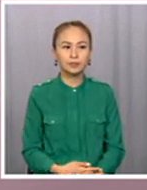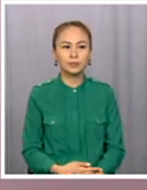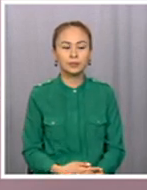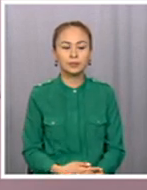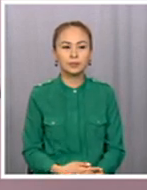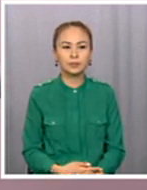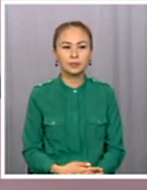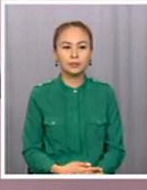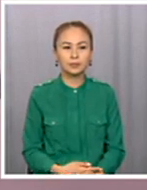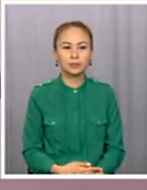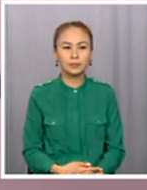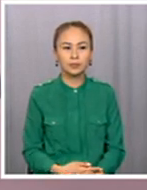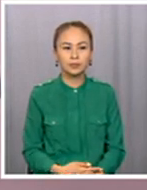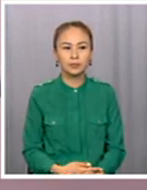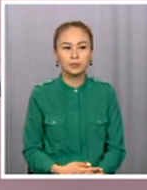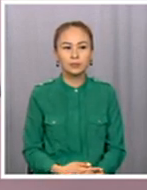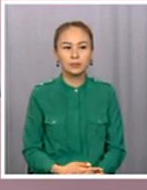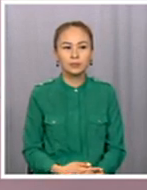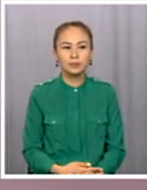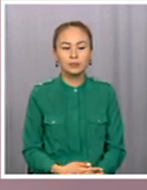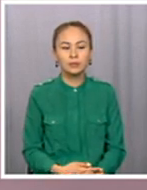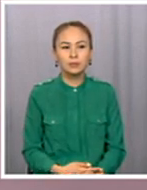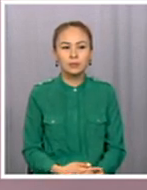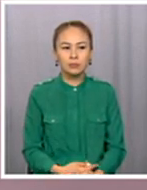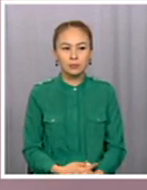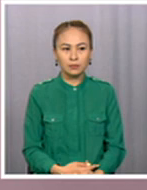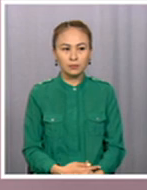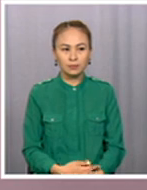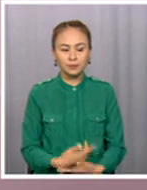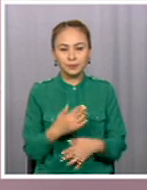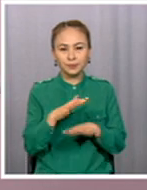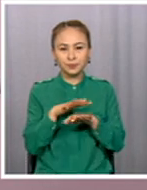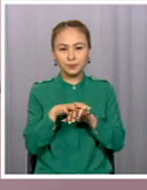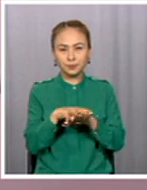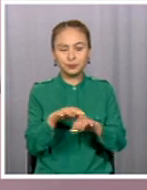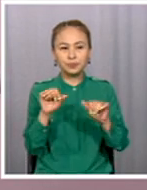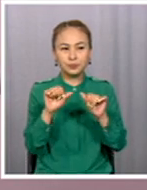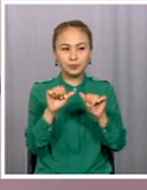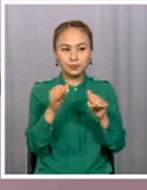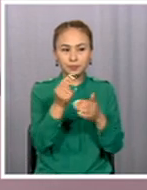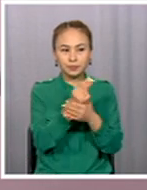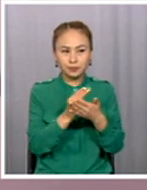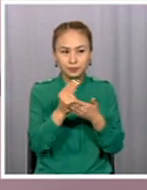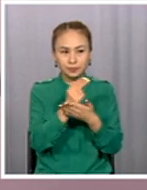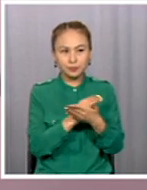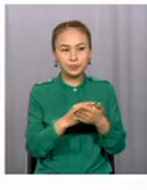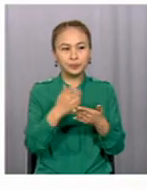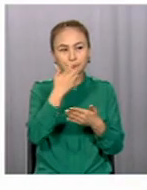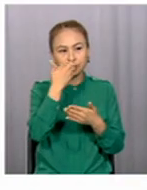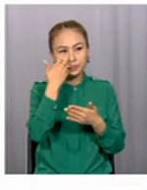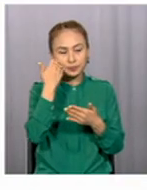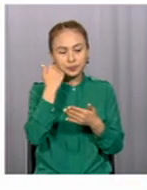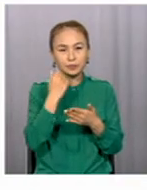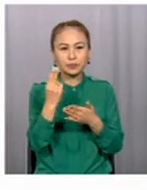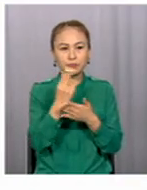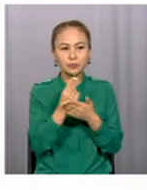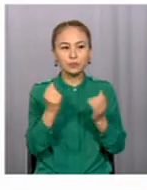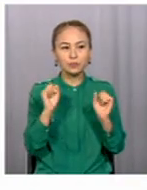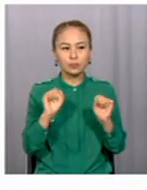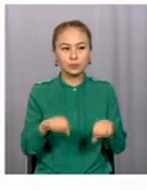солға. Міне осылай теңіз таспақасының суретін тор көзді пайдалана отырып салуға болады